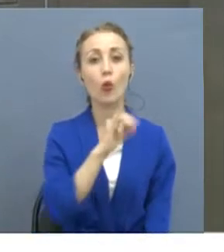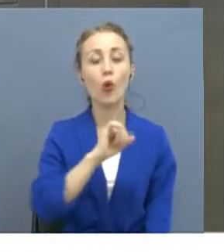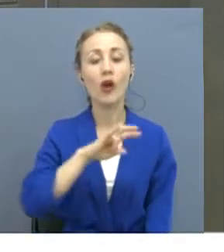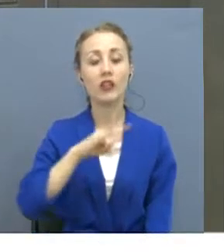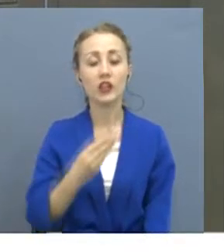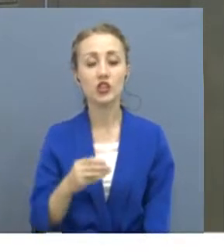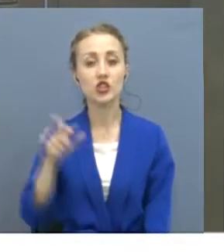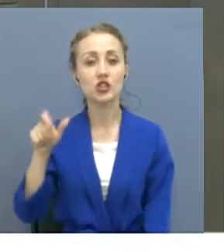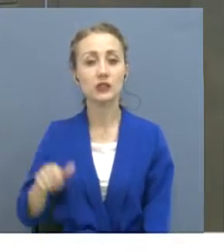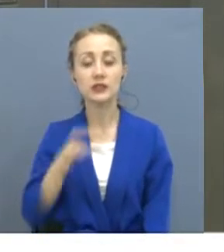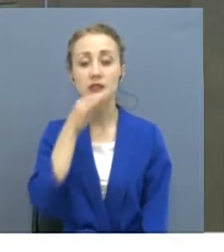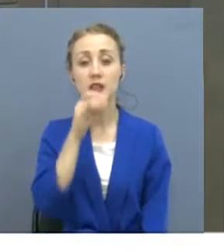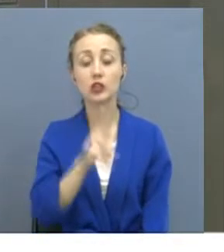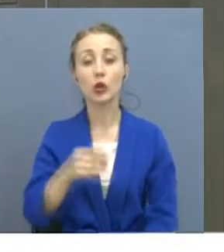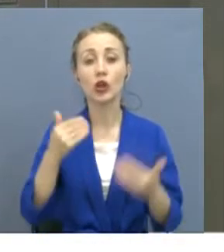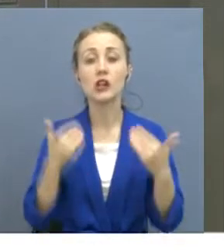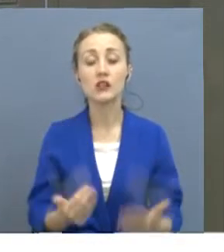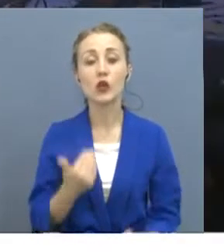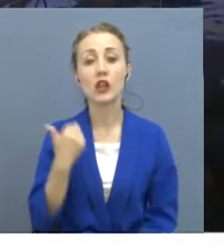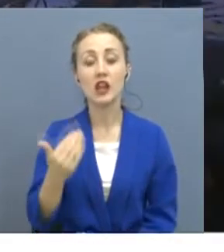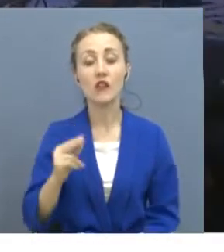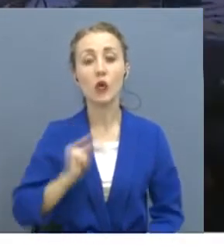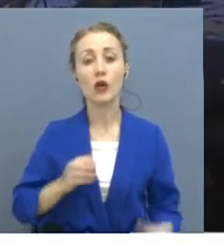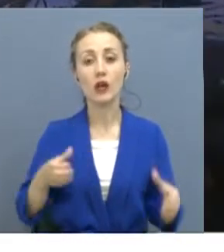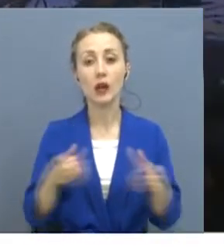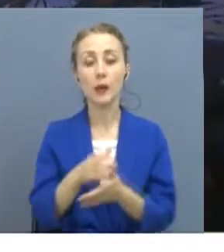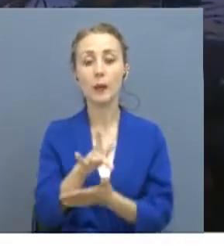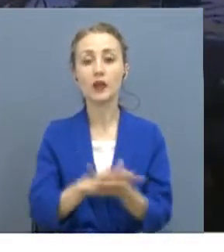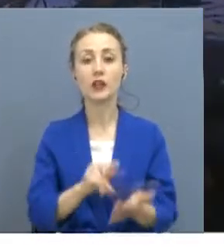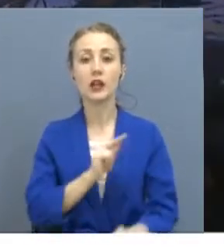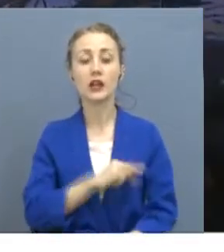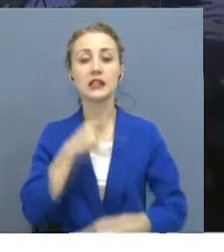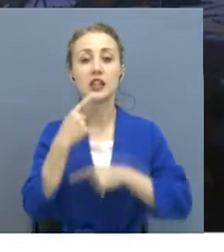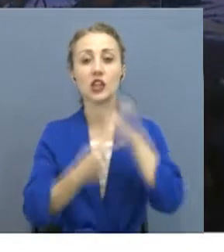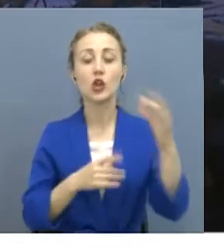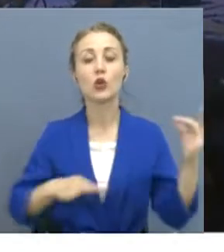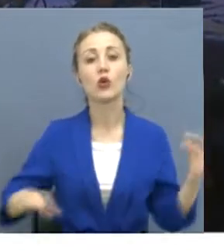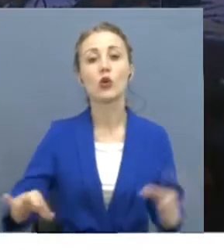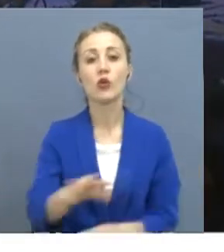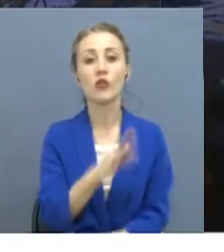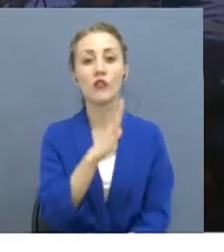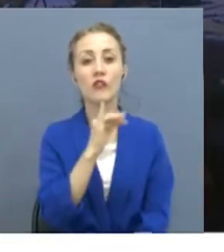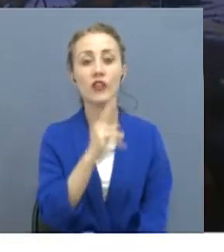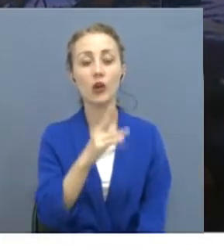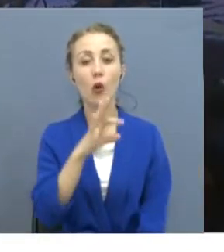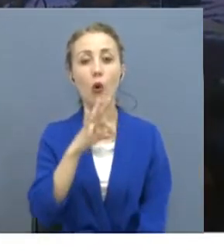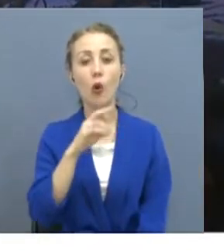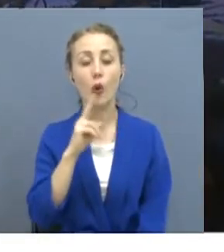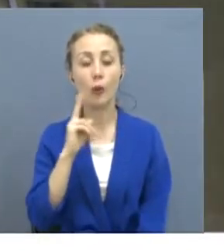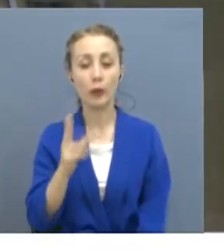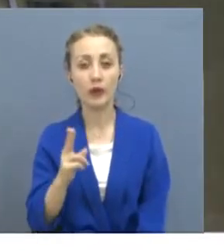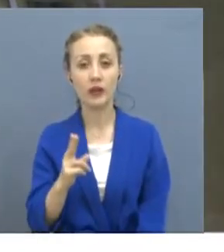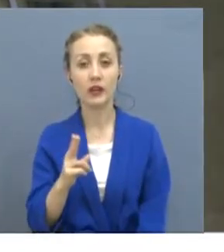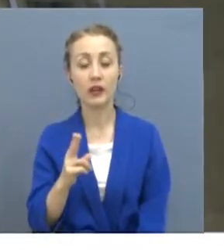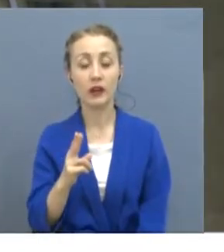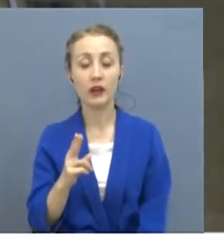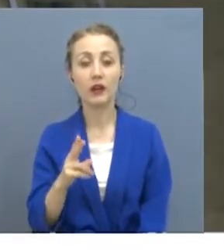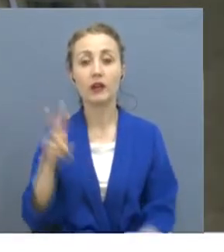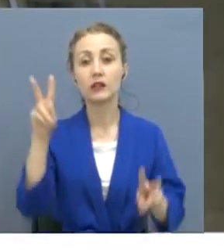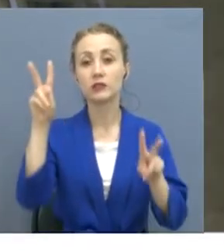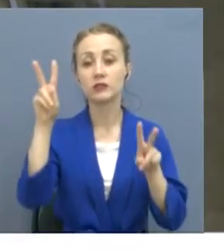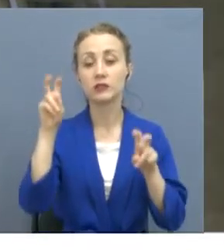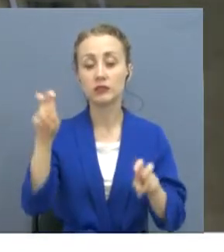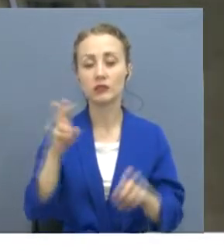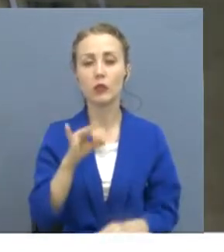тыныспен бастады. Мәлік батырдың 105 жылдығы мен музейдің 25 жылдығына орай республикалық тұлғалық музейлер фестивалін өткізуді